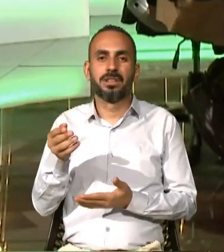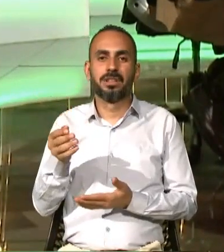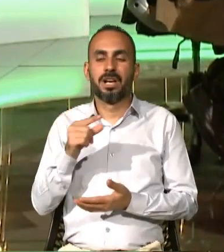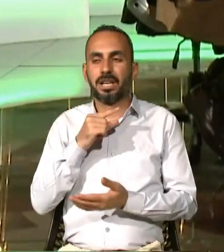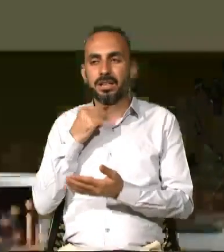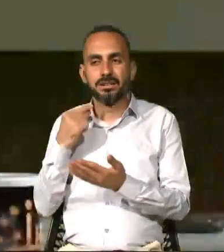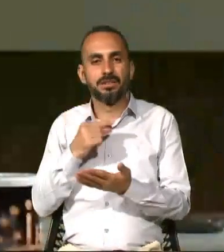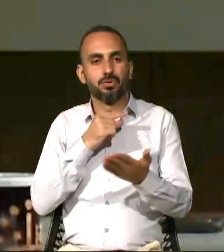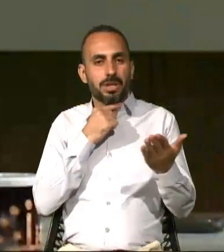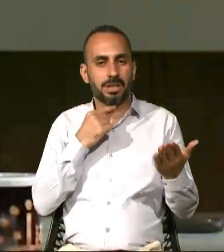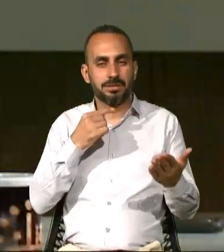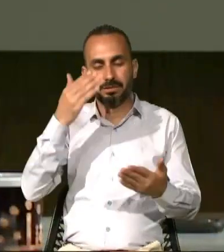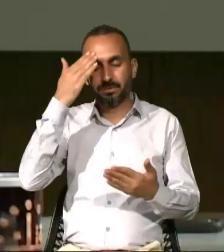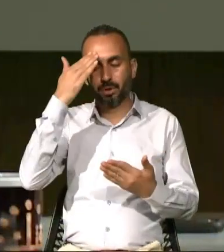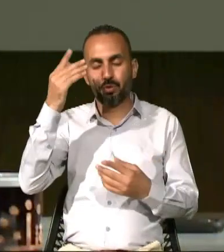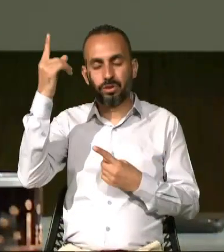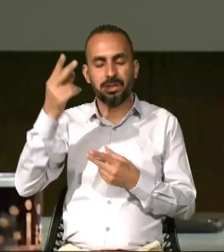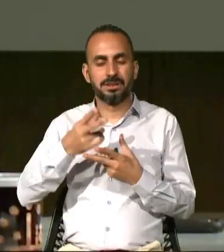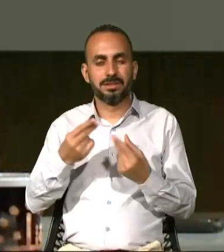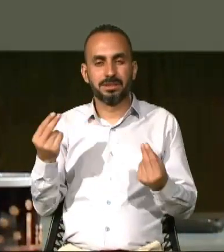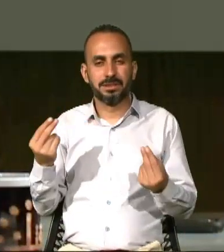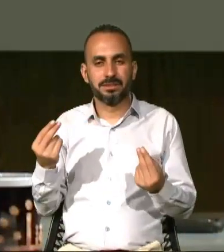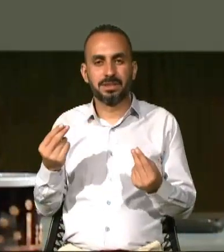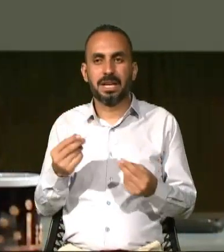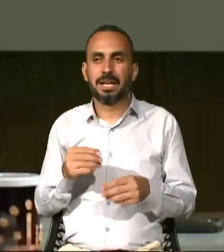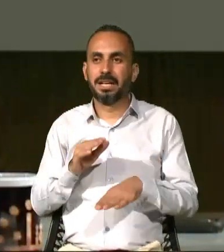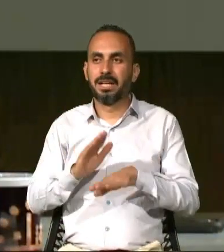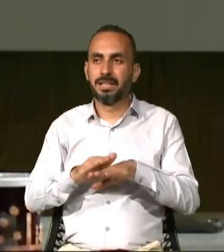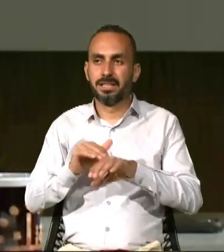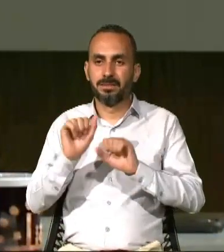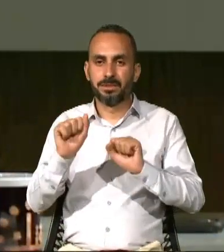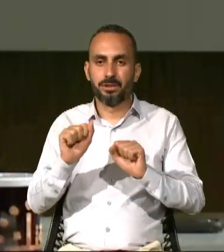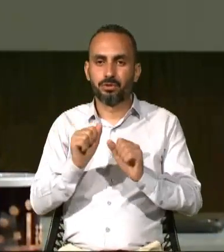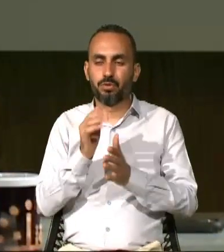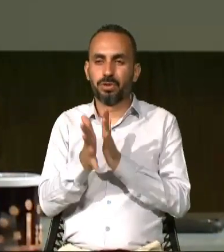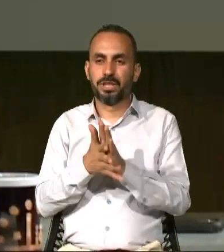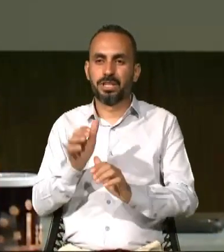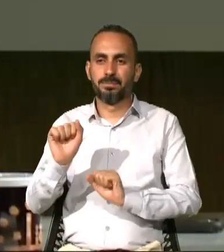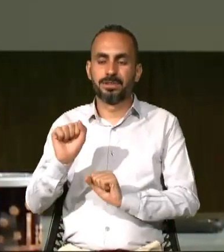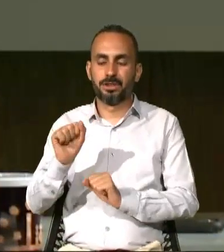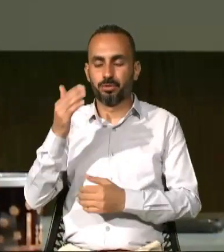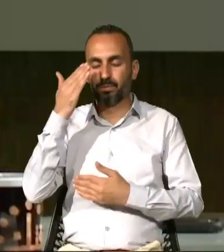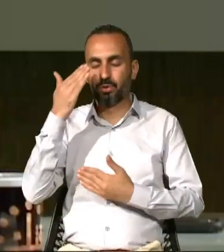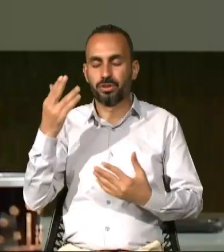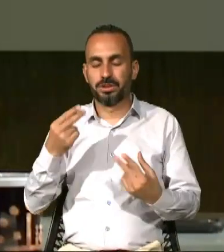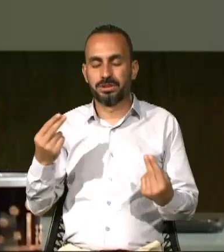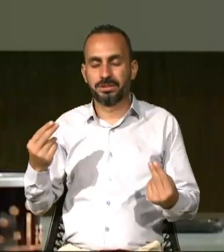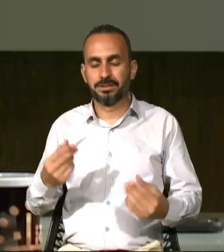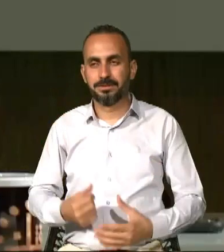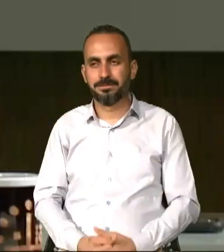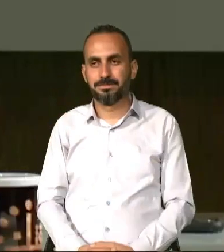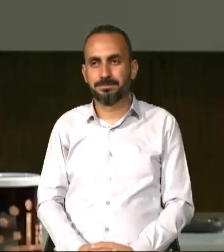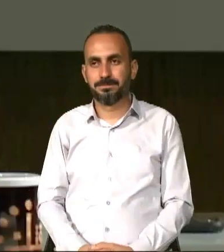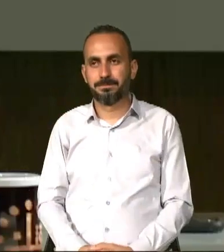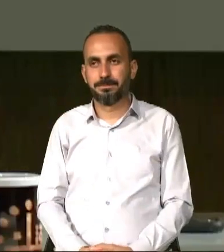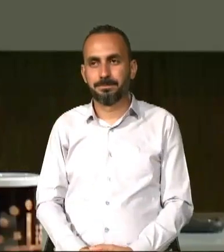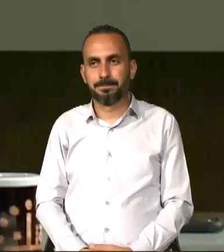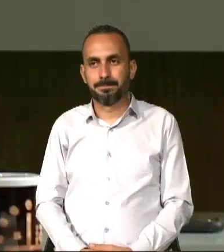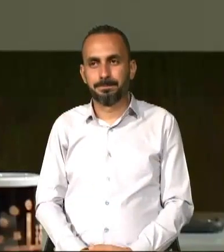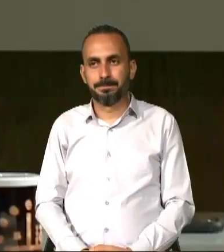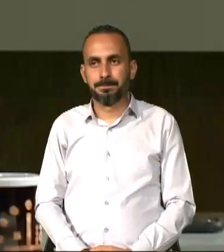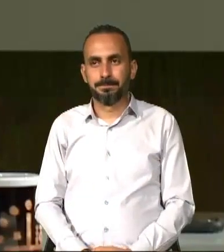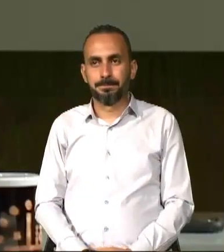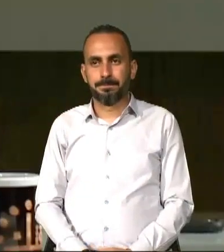بركه مداخلتنا. ربنا يبارك. ربنا يباركك يا اسيس رامي. استخدمك الرب. شكرا. يستخدمك الرب